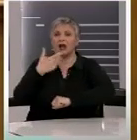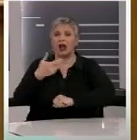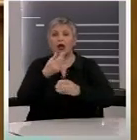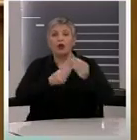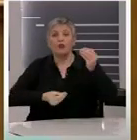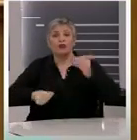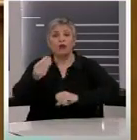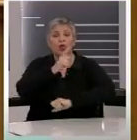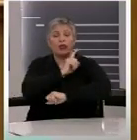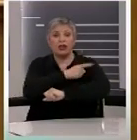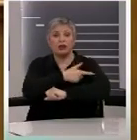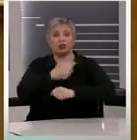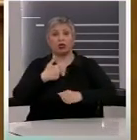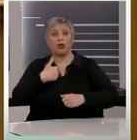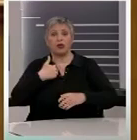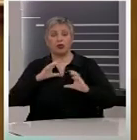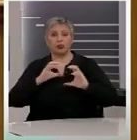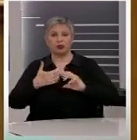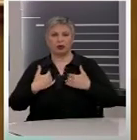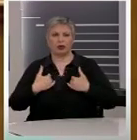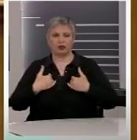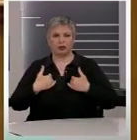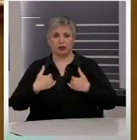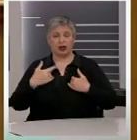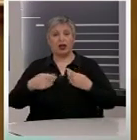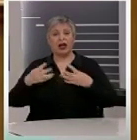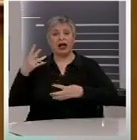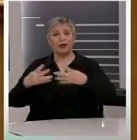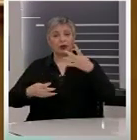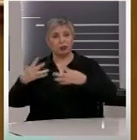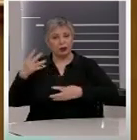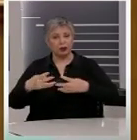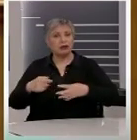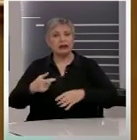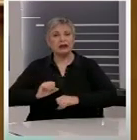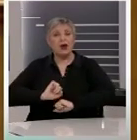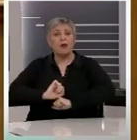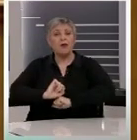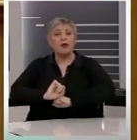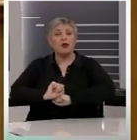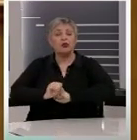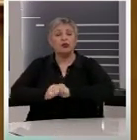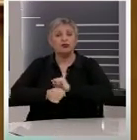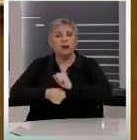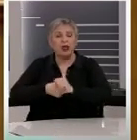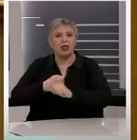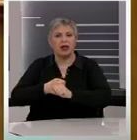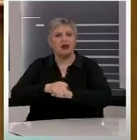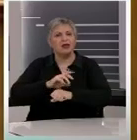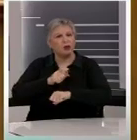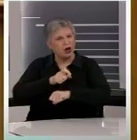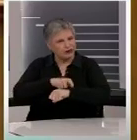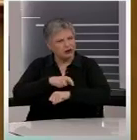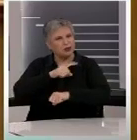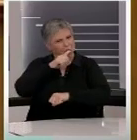υπάρχει. Αυτός ο προϋπολογισμός είναι μια προσπάθεια μέσα σε δύσκολες